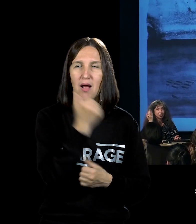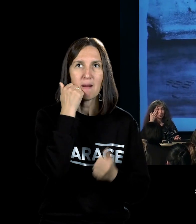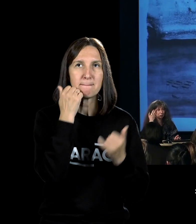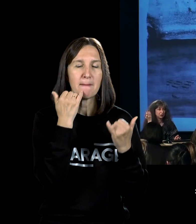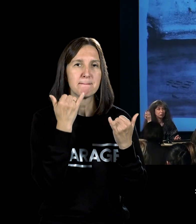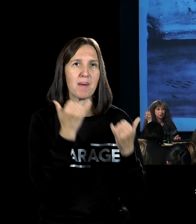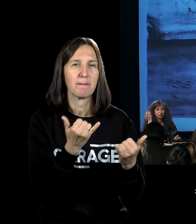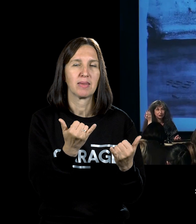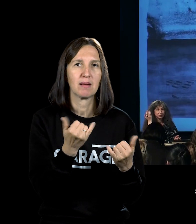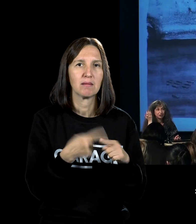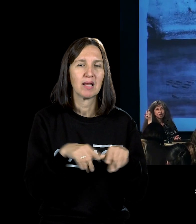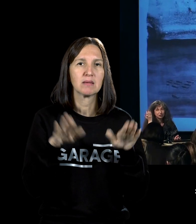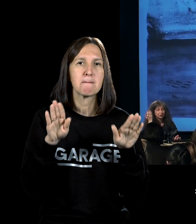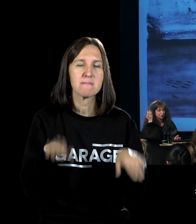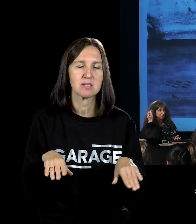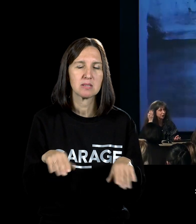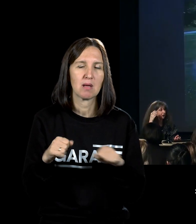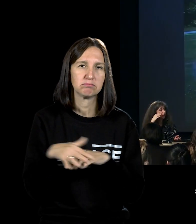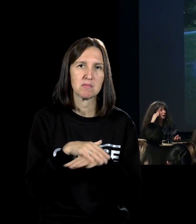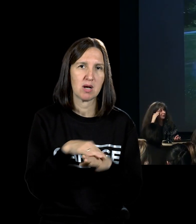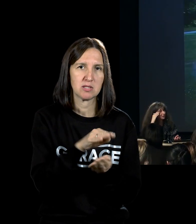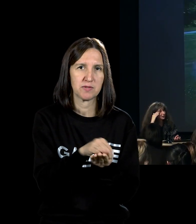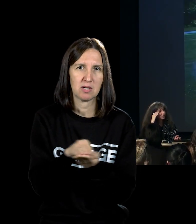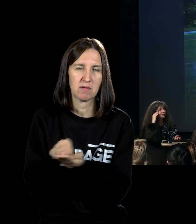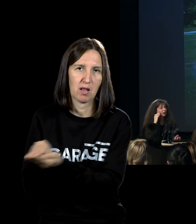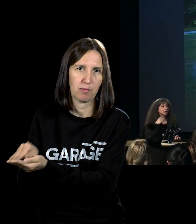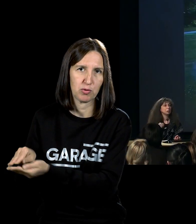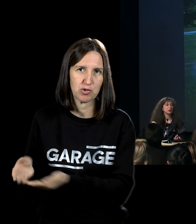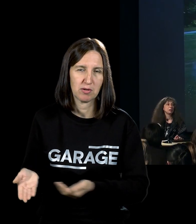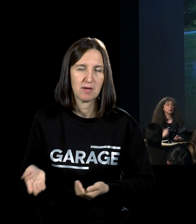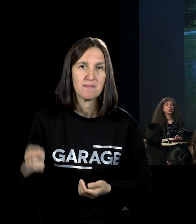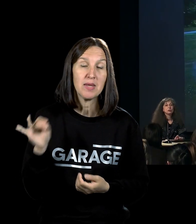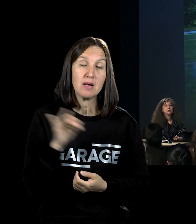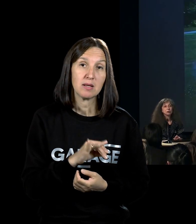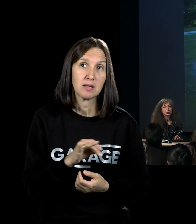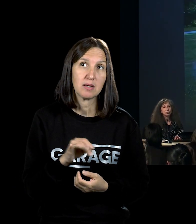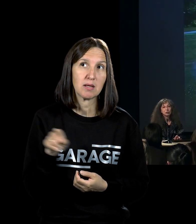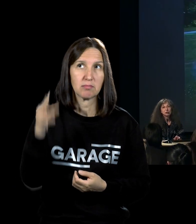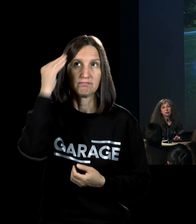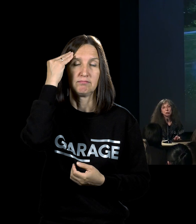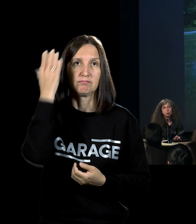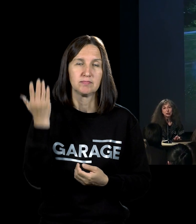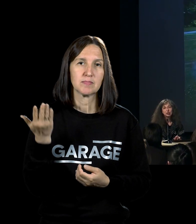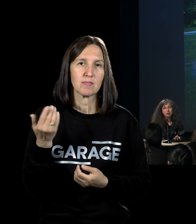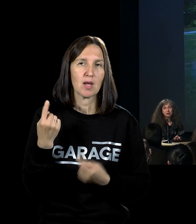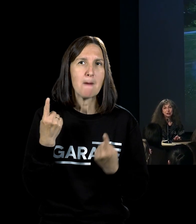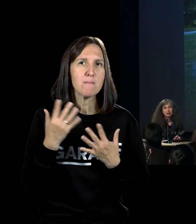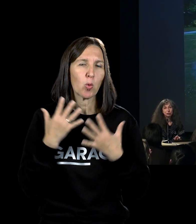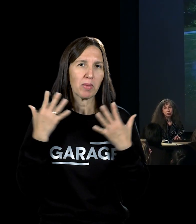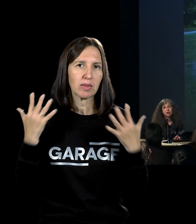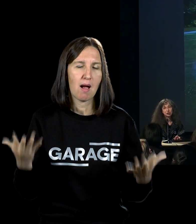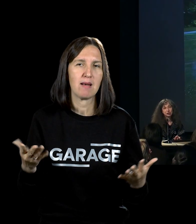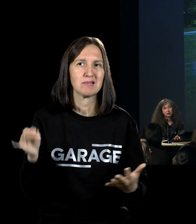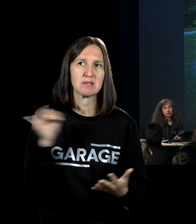прямом смысле, это места массовых захоронений, это кладбище. Вот. И при этом как бы для него все равно монументальность